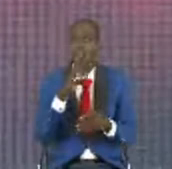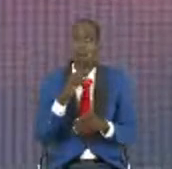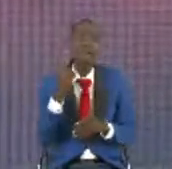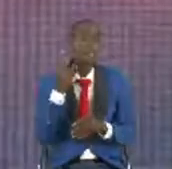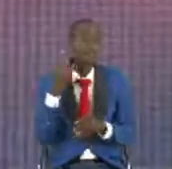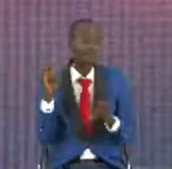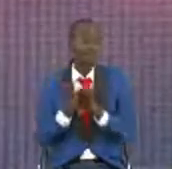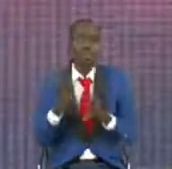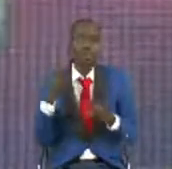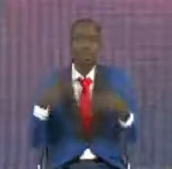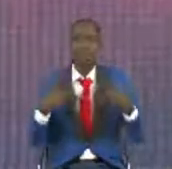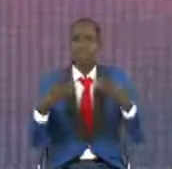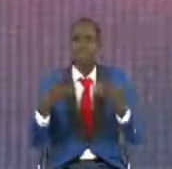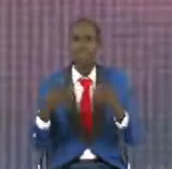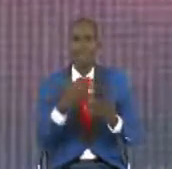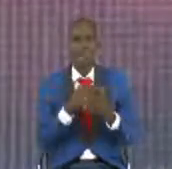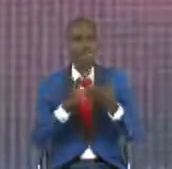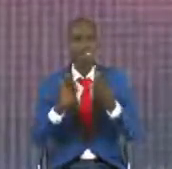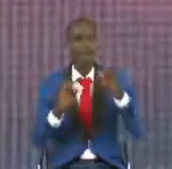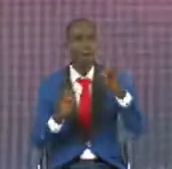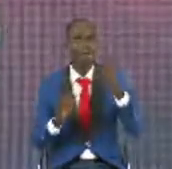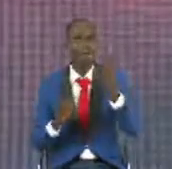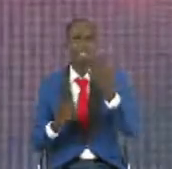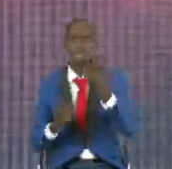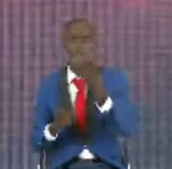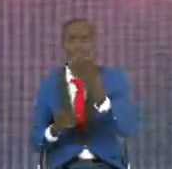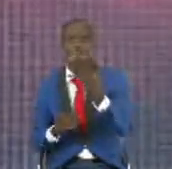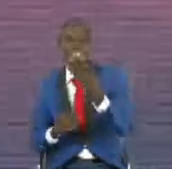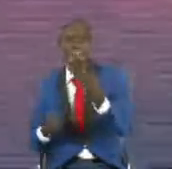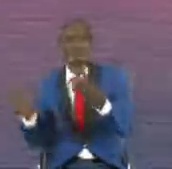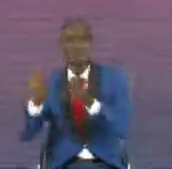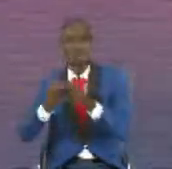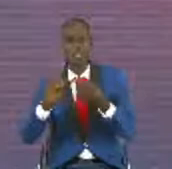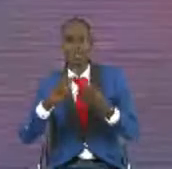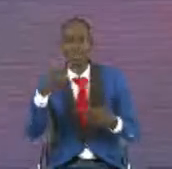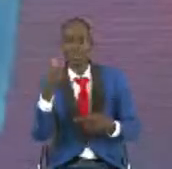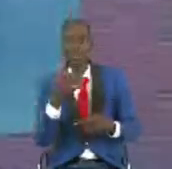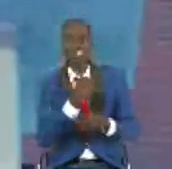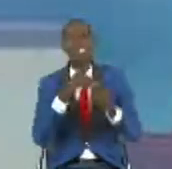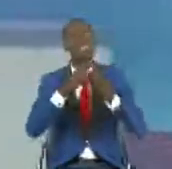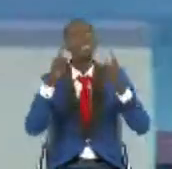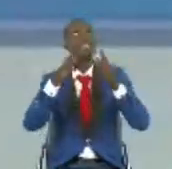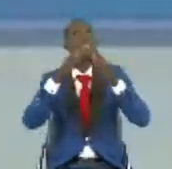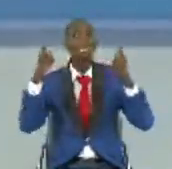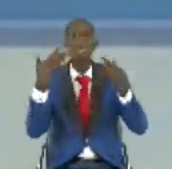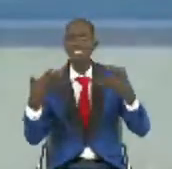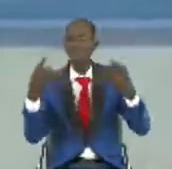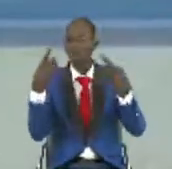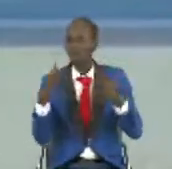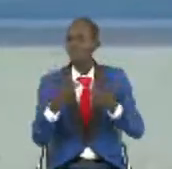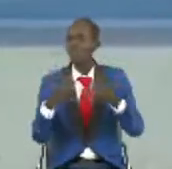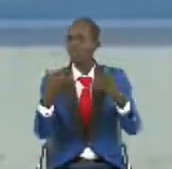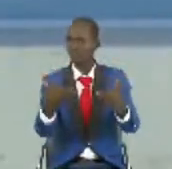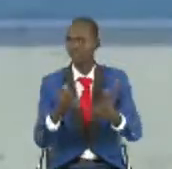Les sourds étaient guéris. Ils ont compté 1, 2, 3, jusqu'à 10. Et de grandes choses se sont passées. Mais